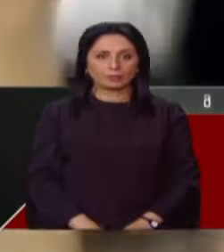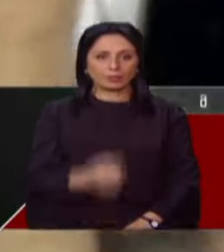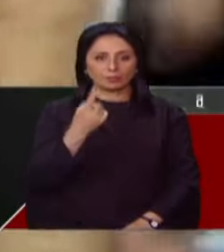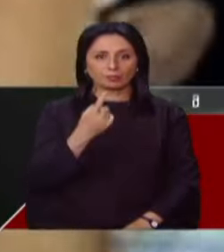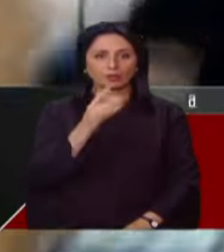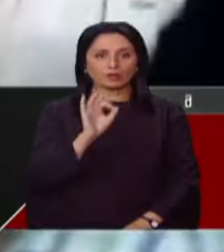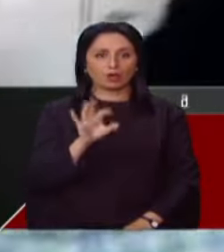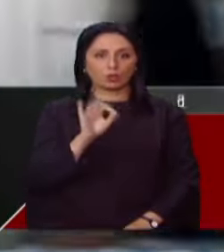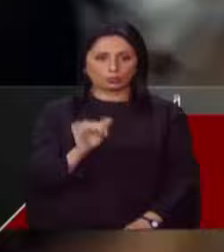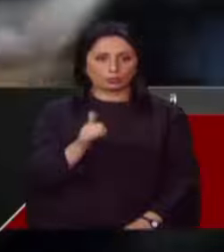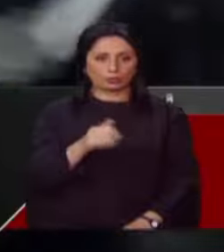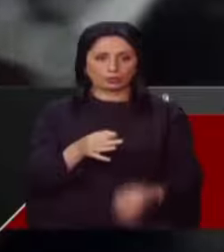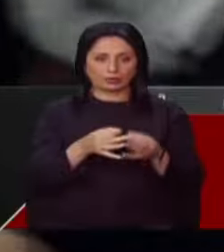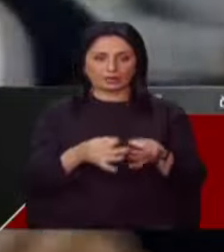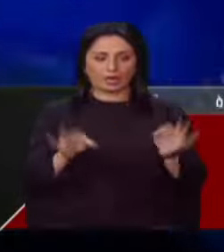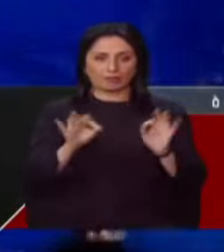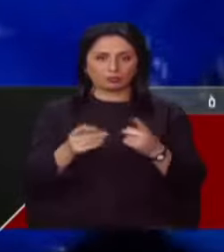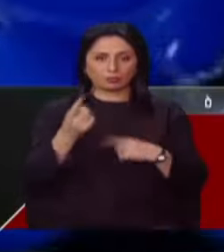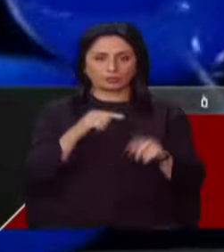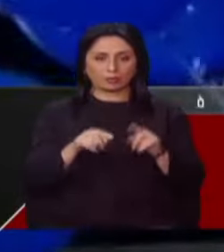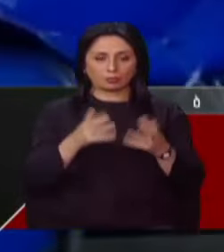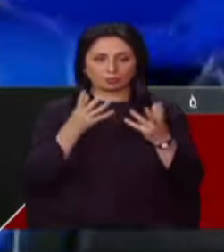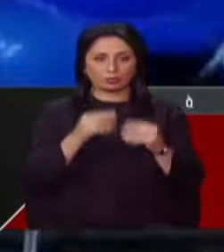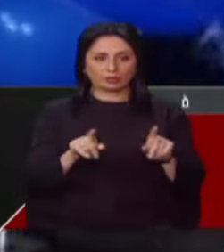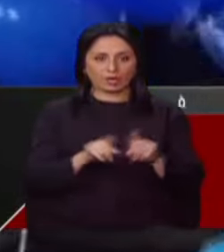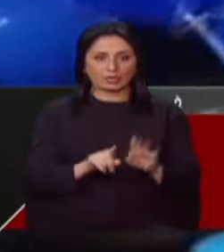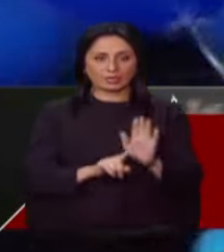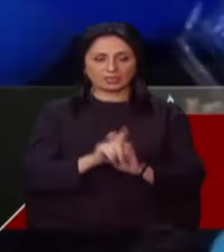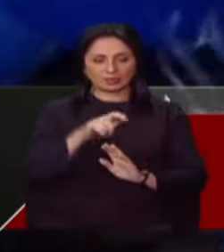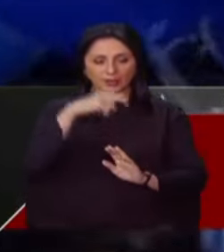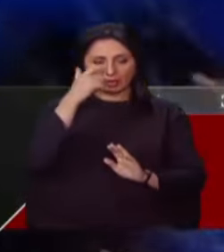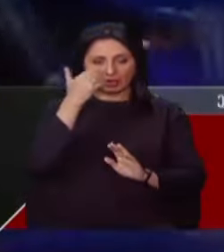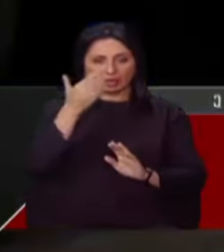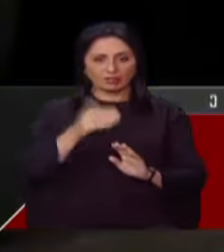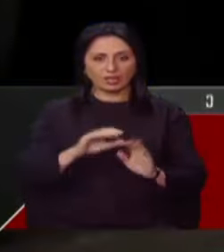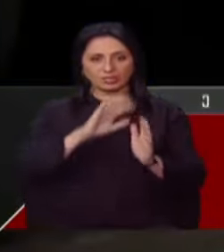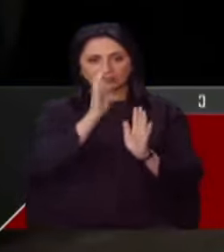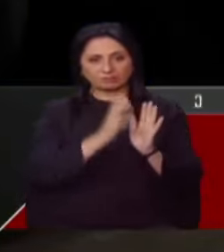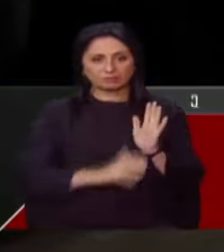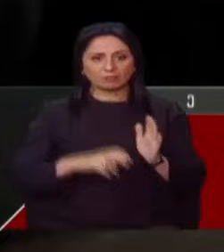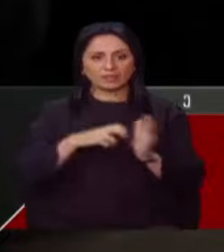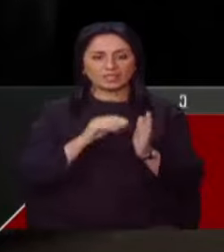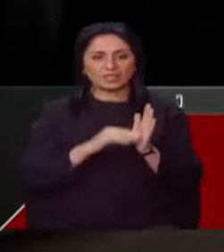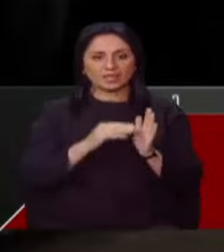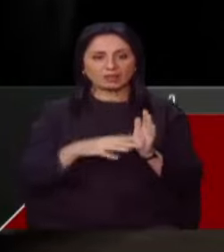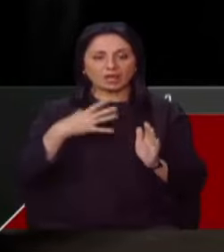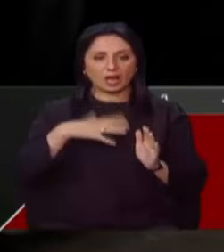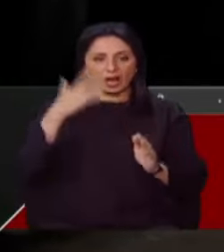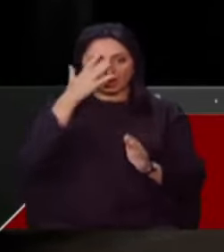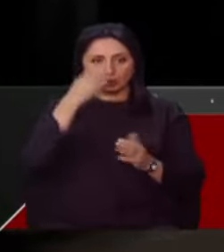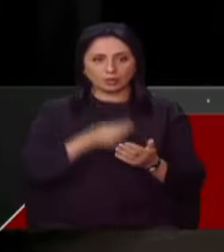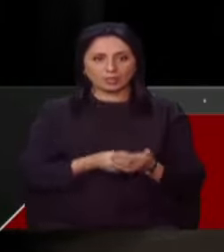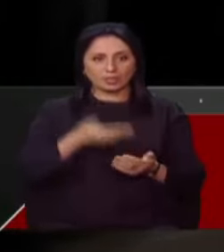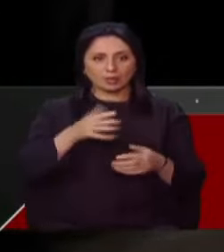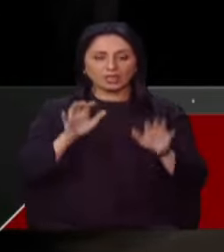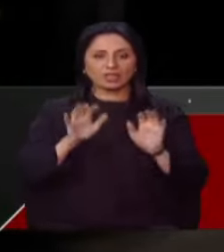პირველი ოქტომბერი როგორც თავისუფლების დაბრუნების დღე. ასე იწყება ბიძინა ივანიშვილის ვრცელი წერილი, რომელშიც ქართული ოცნების